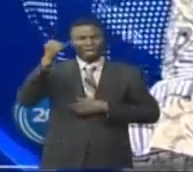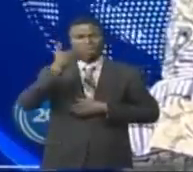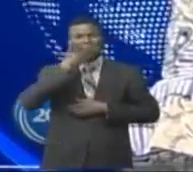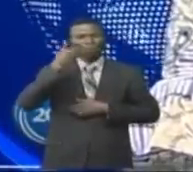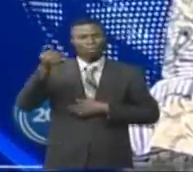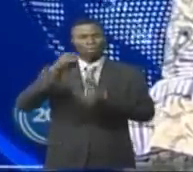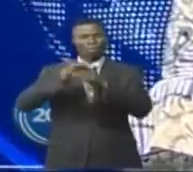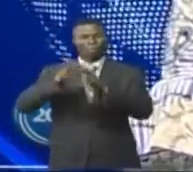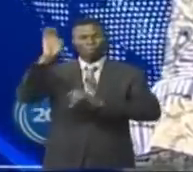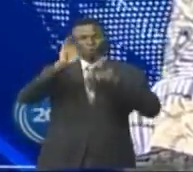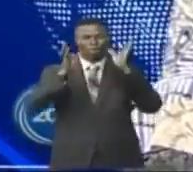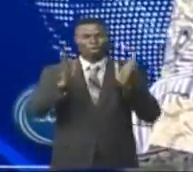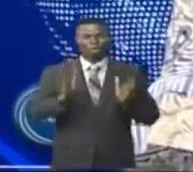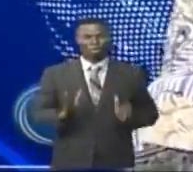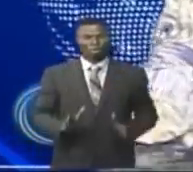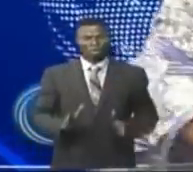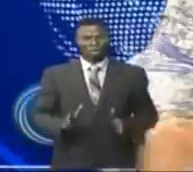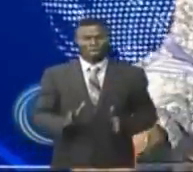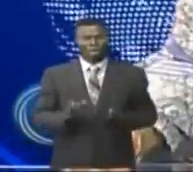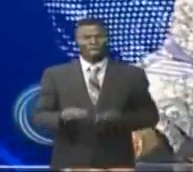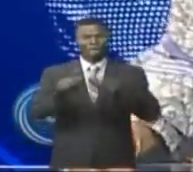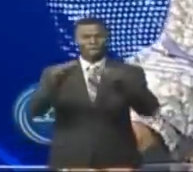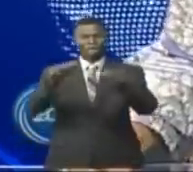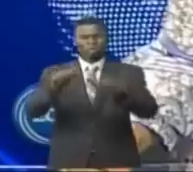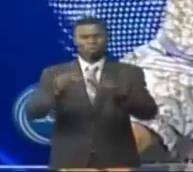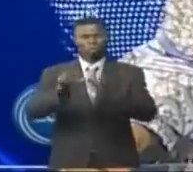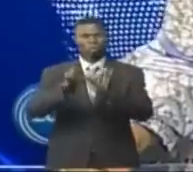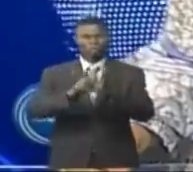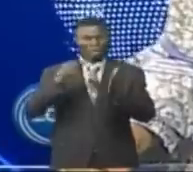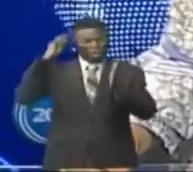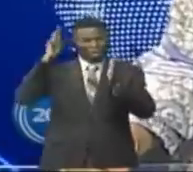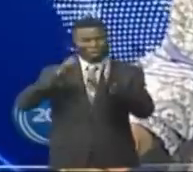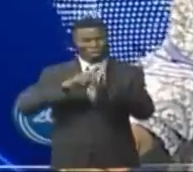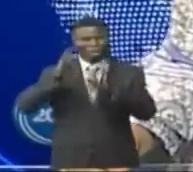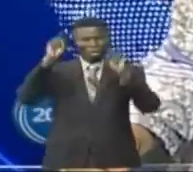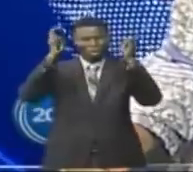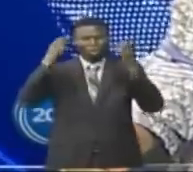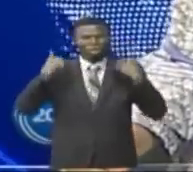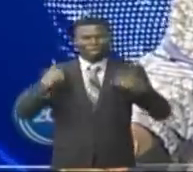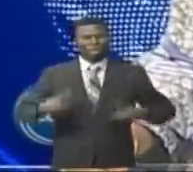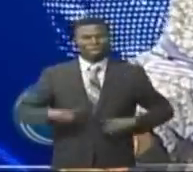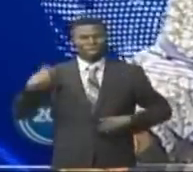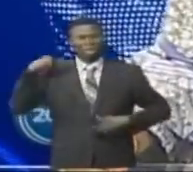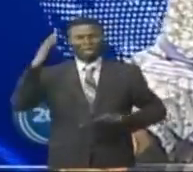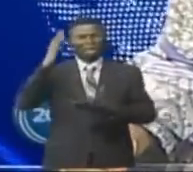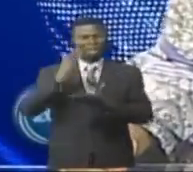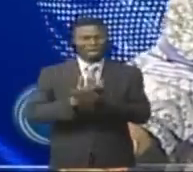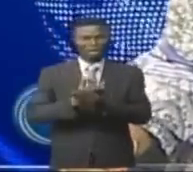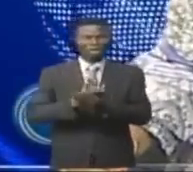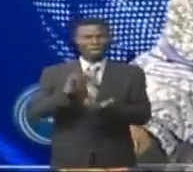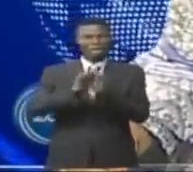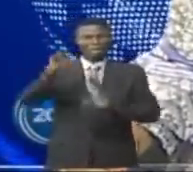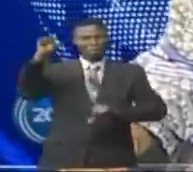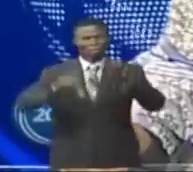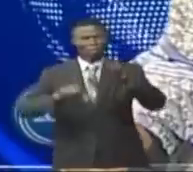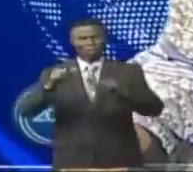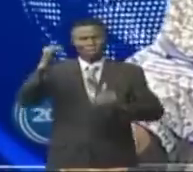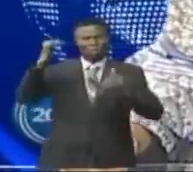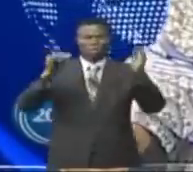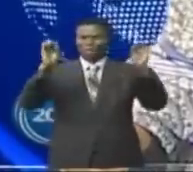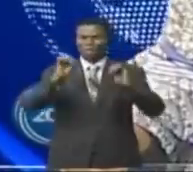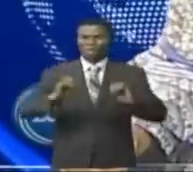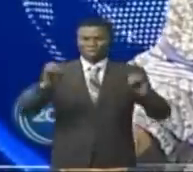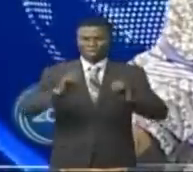des scientifiques qui seront soumises au gouvernement. Les sujets vont de la santé publique à la lutte contre les inégalités et les VGB.